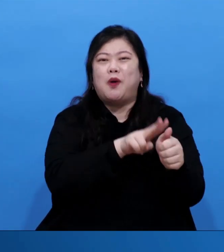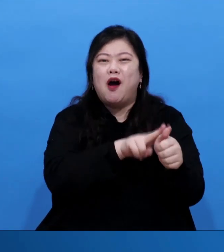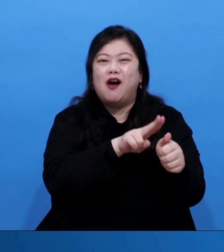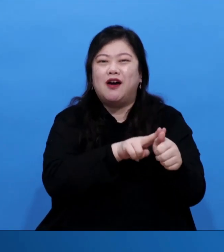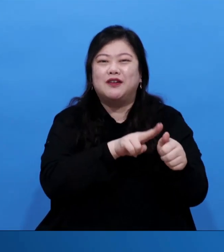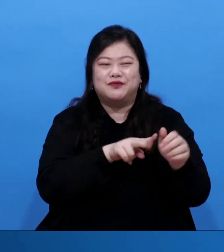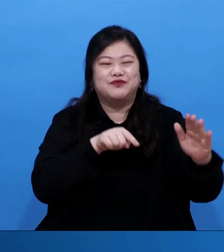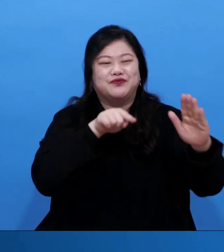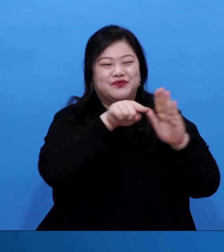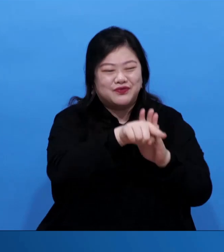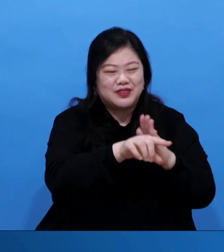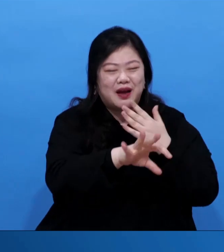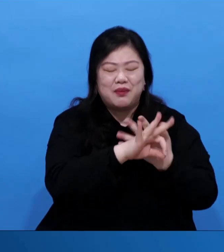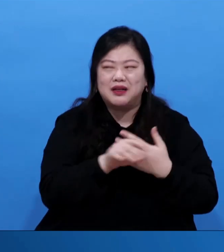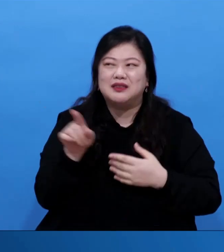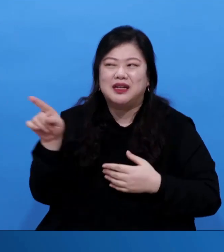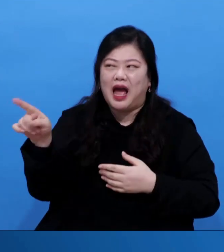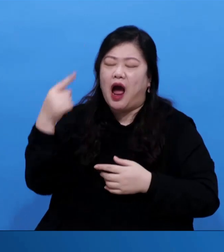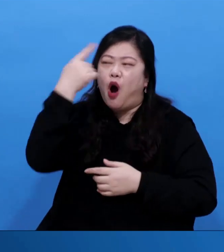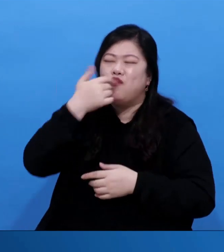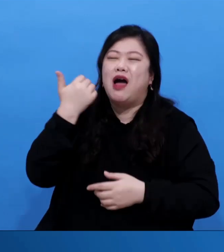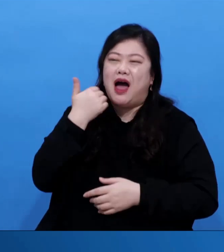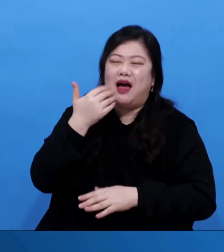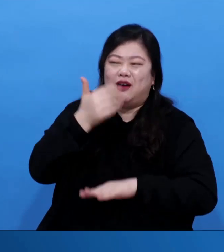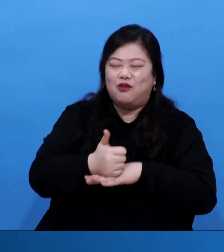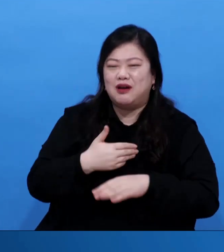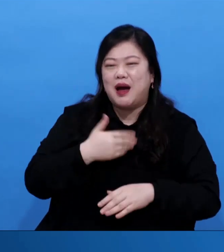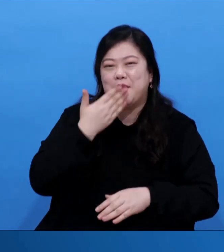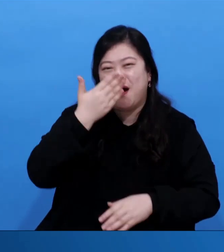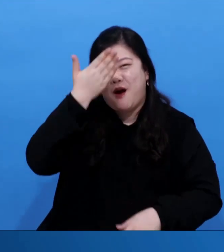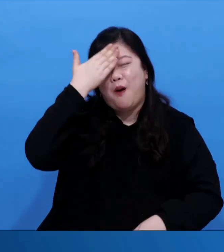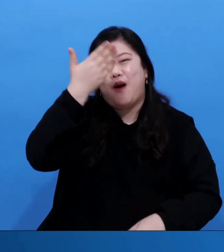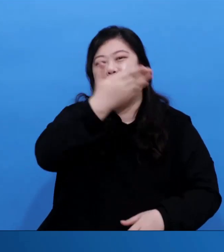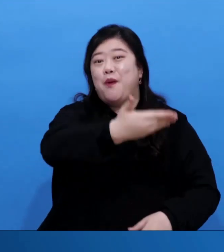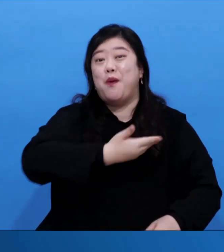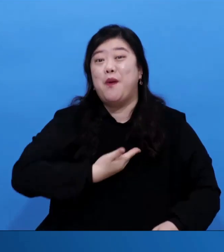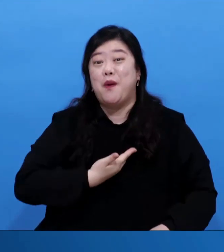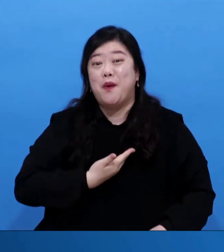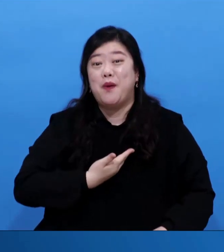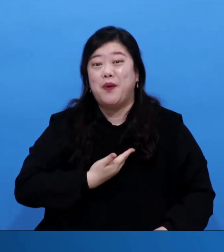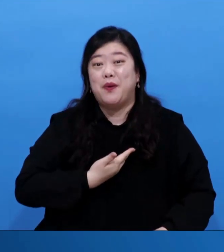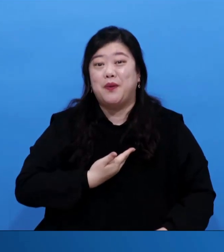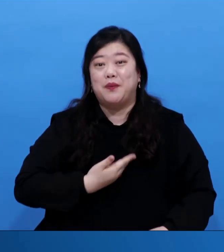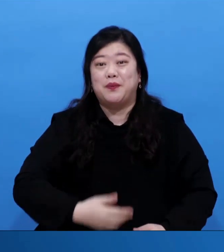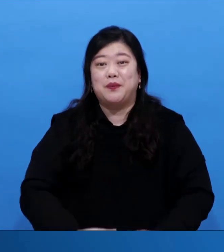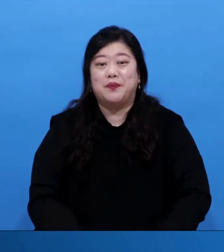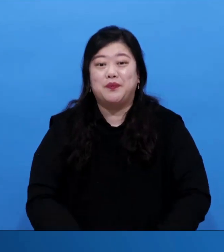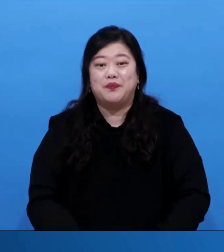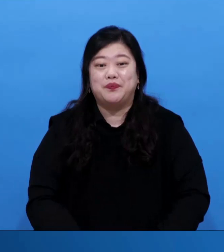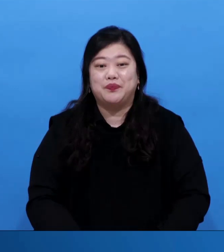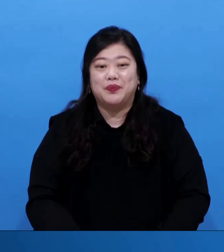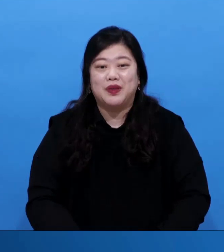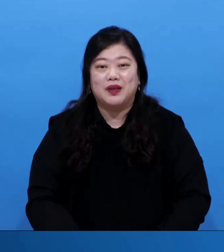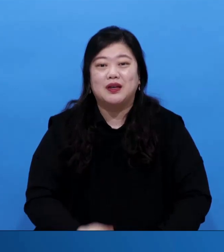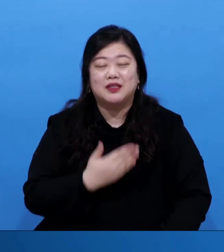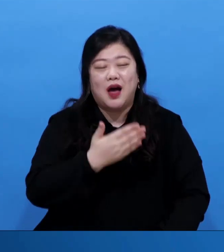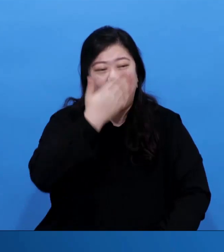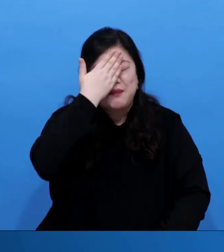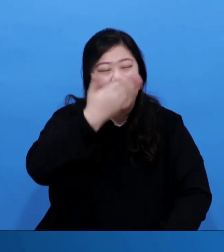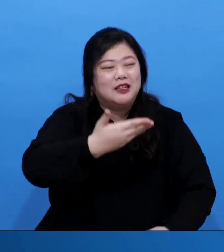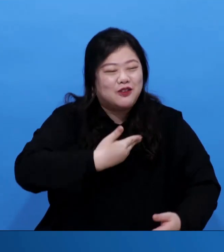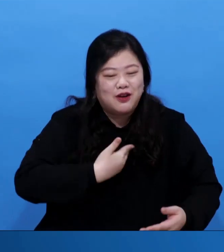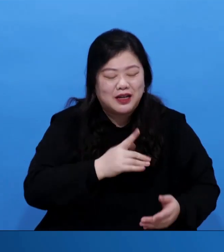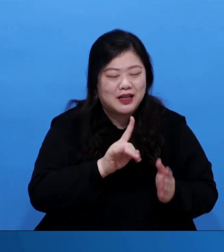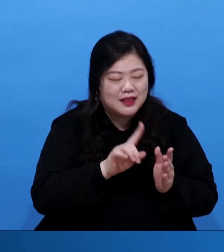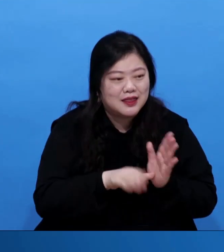when I was running astray, in my village there was a store, and they would just give me anything to eat for 그리고 free. 부탁했어요. And so I gave them a